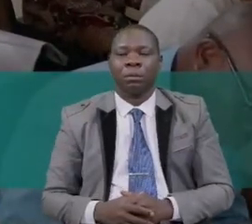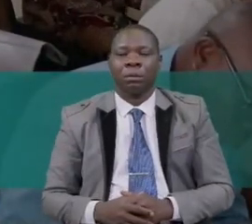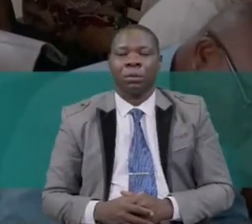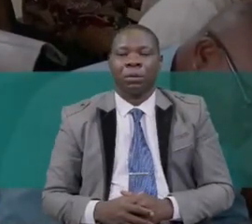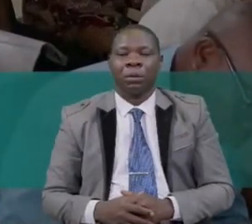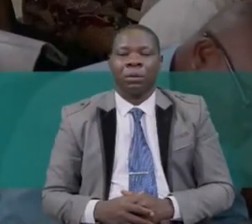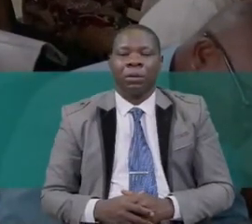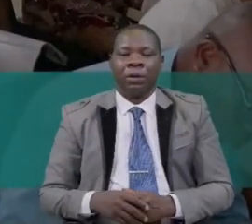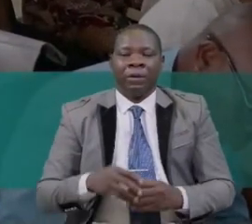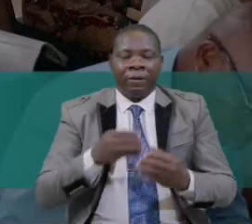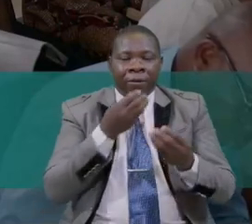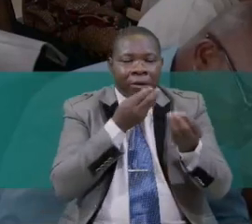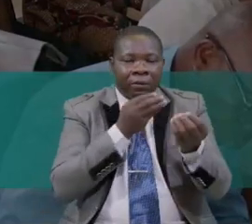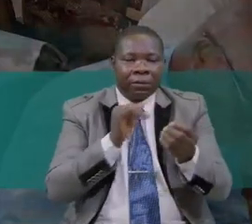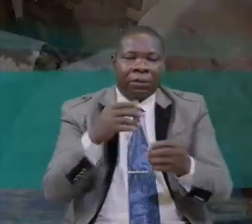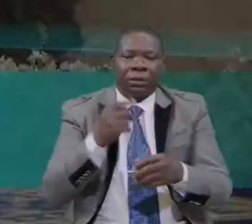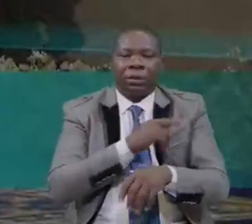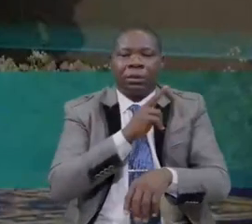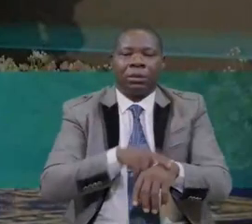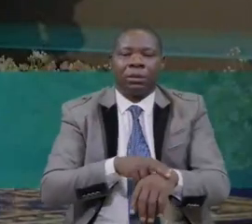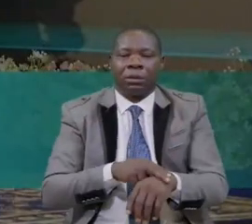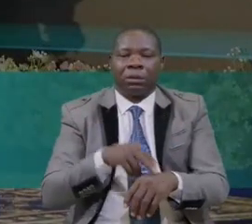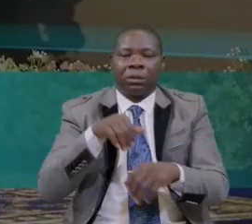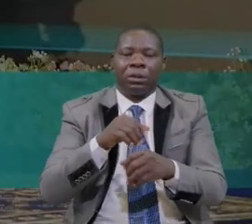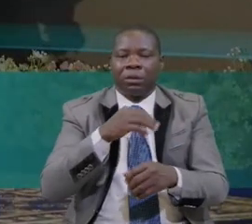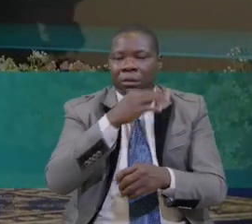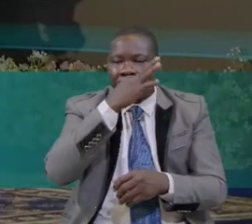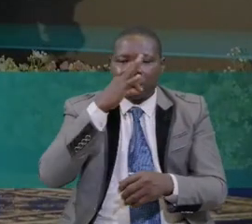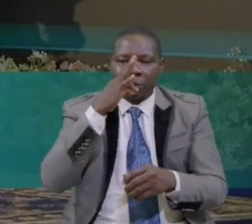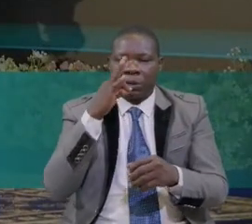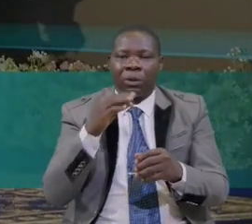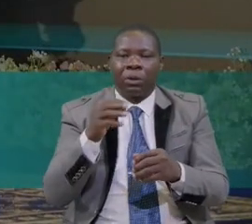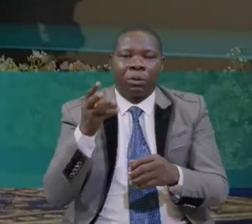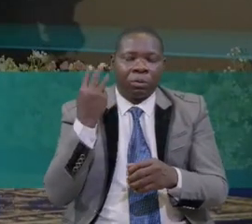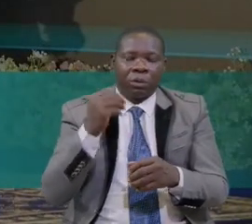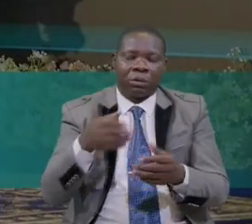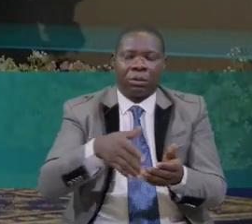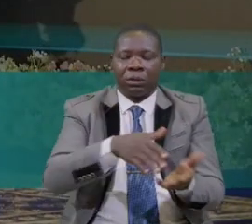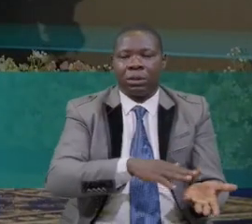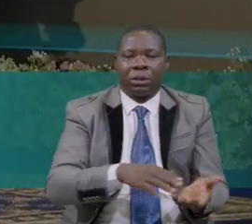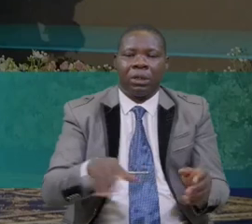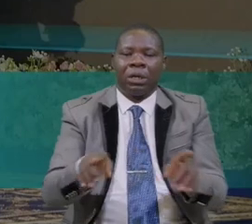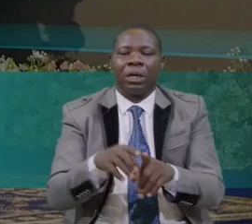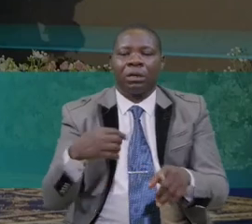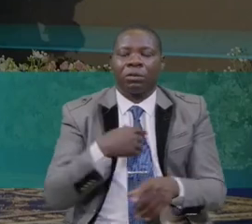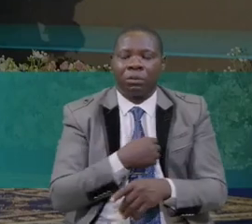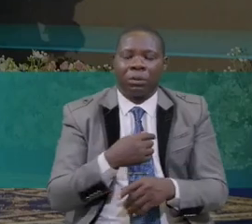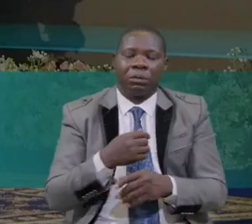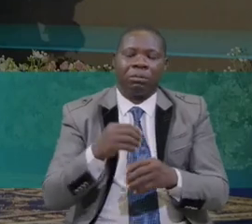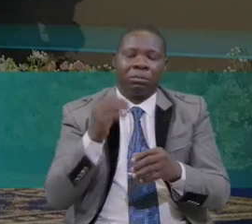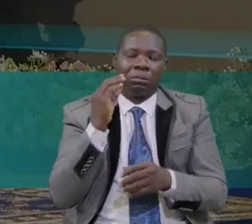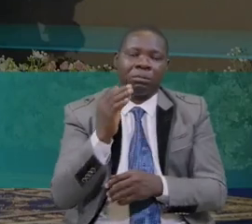Nourrit la nation dans la famine avec la nation en famine était nourrie. Comme nous prêchons en